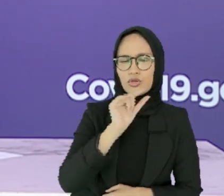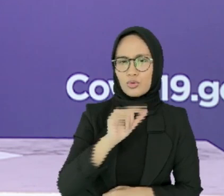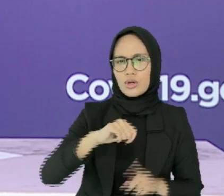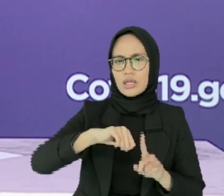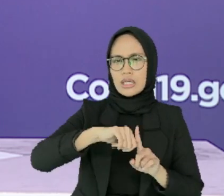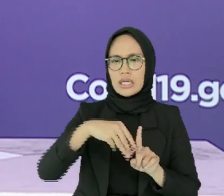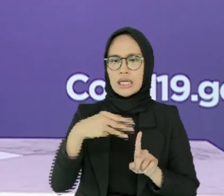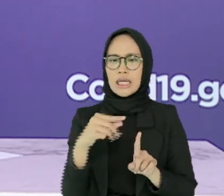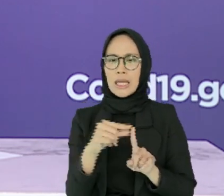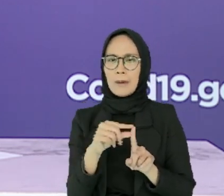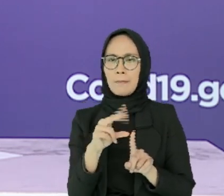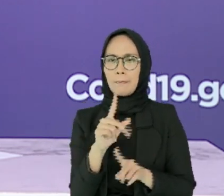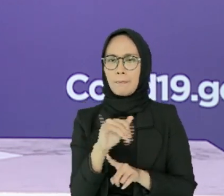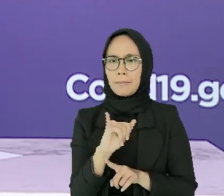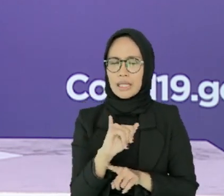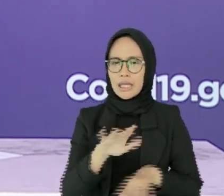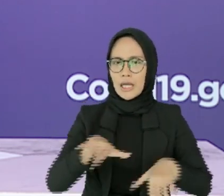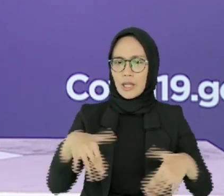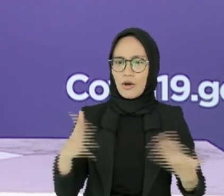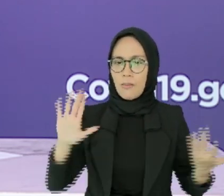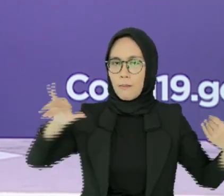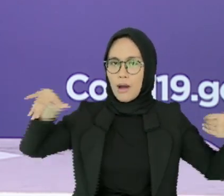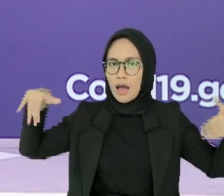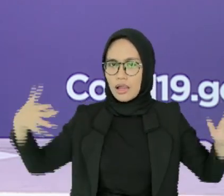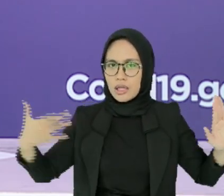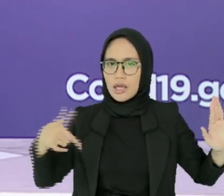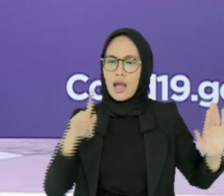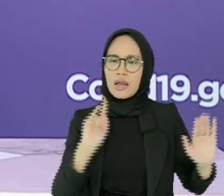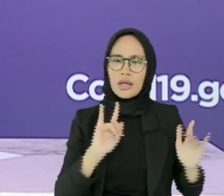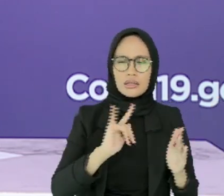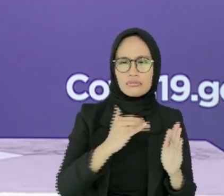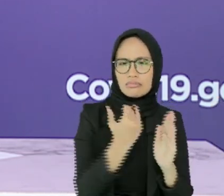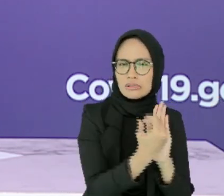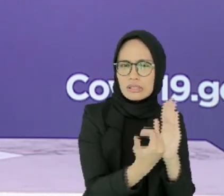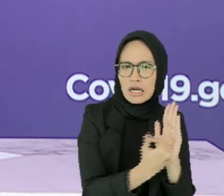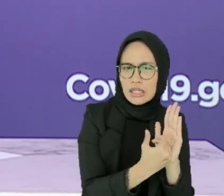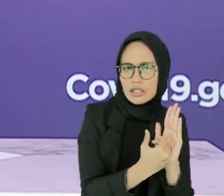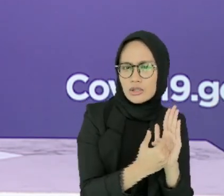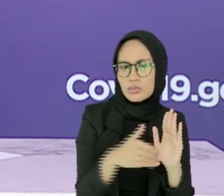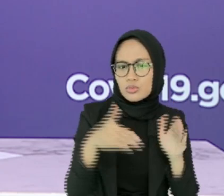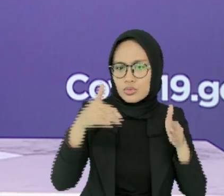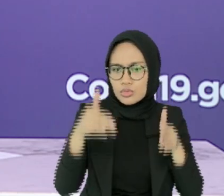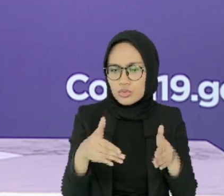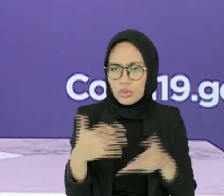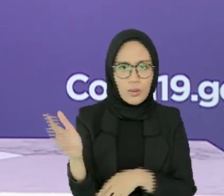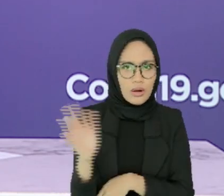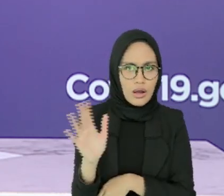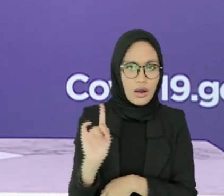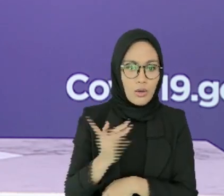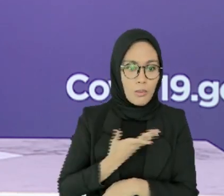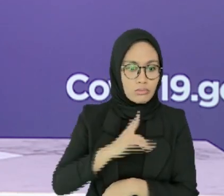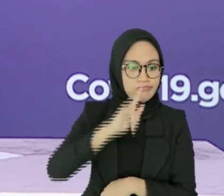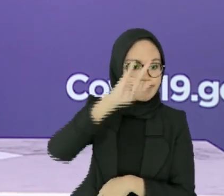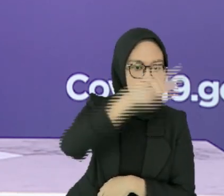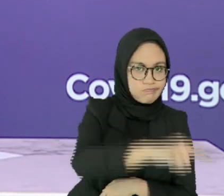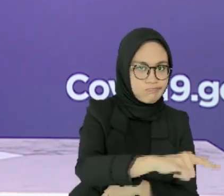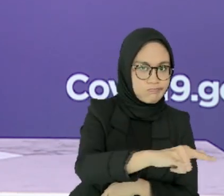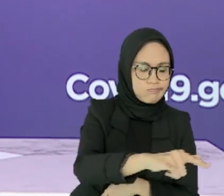yang karantina di Bali dan kepri kemudian Siapa saja yang akan mengawasinya Hai terima kasih beritasatu.com